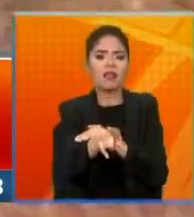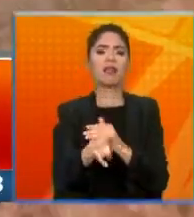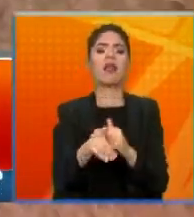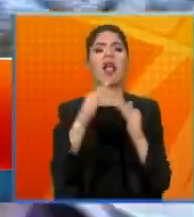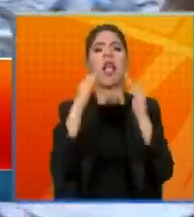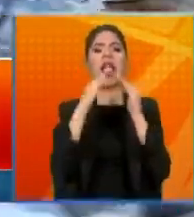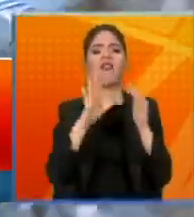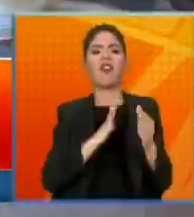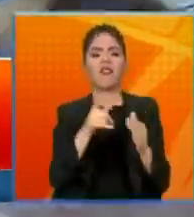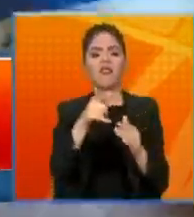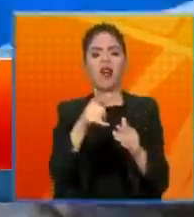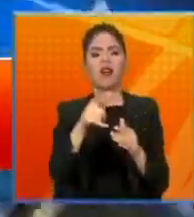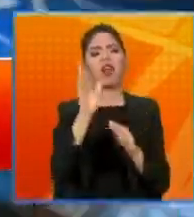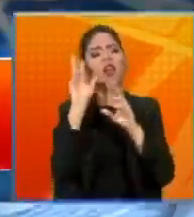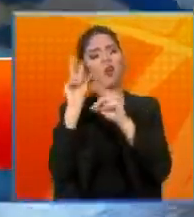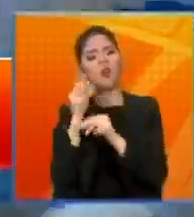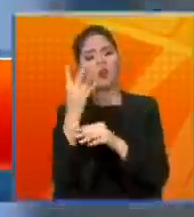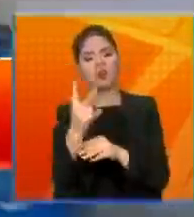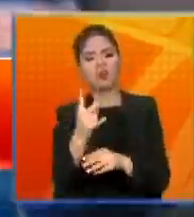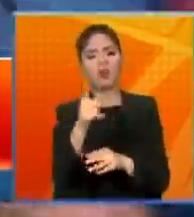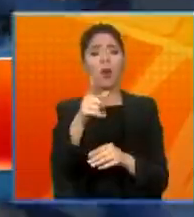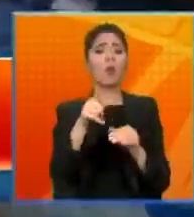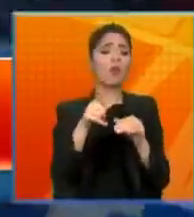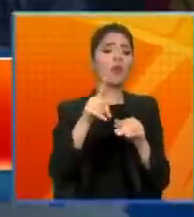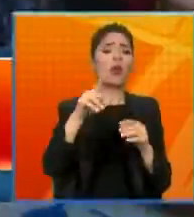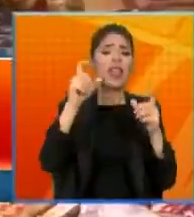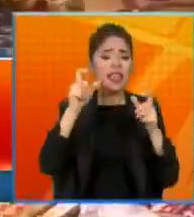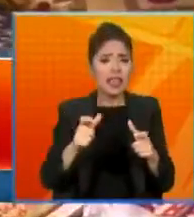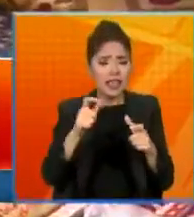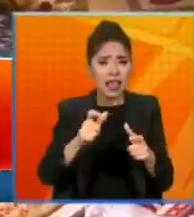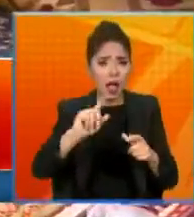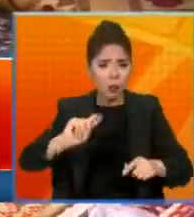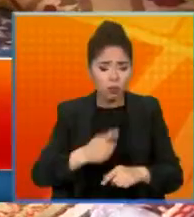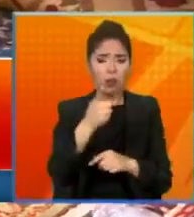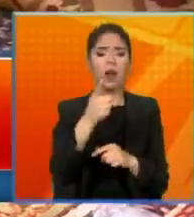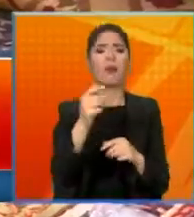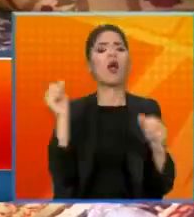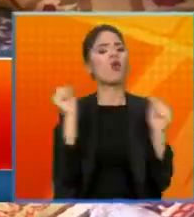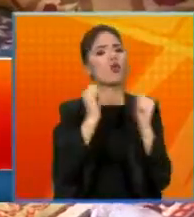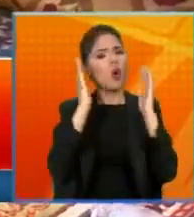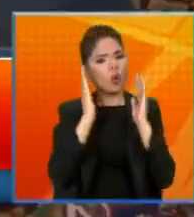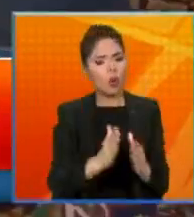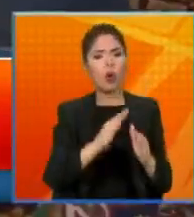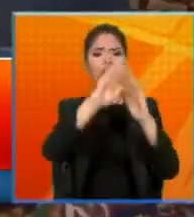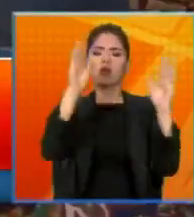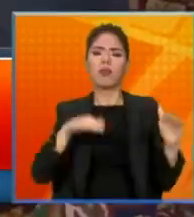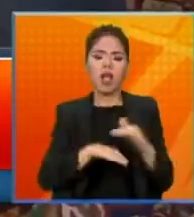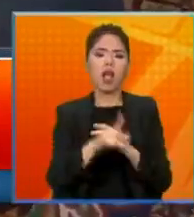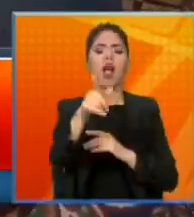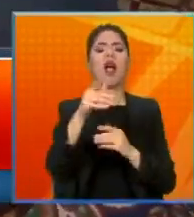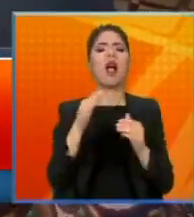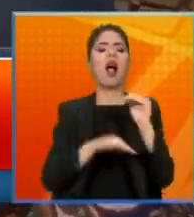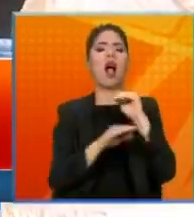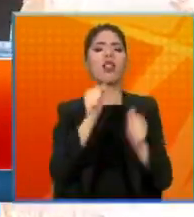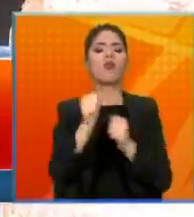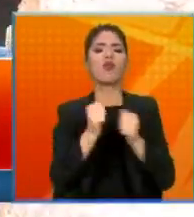evlerine yerleştiler. Tıka basa dolan çadır kentte yer bulamayanlar soğuk kış günlerine rağmen ilkel barınaklarda yaşam